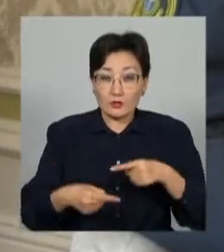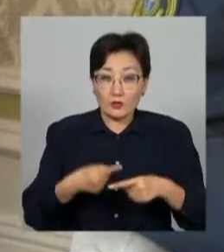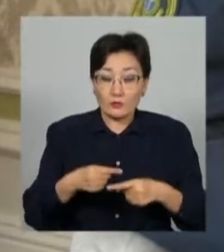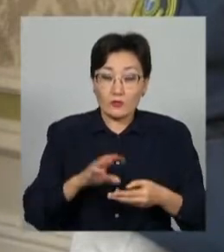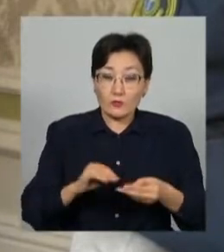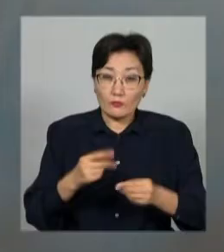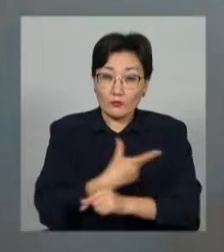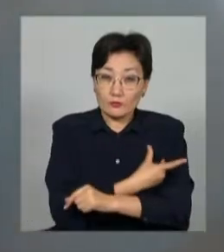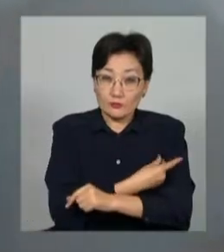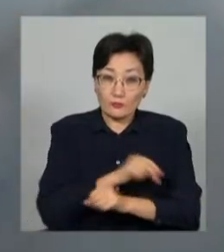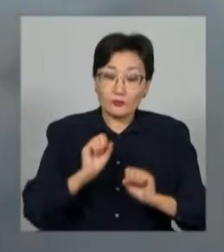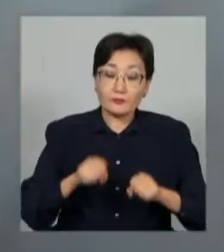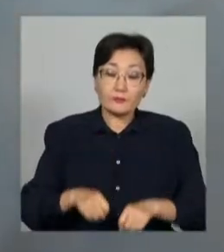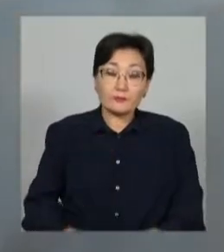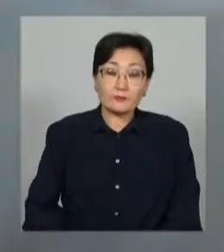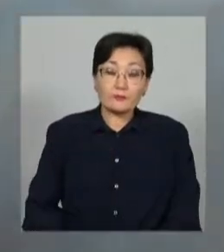ревакцинация жүргізеді.